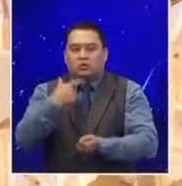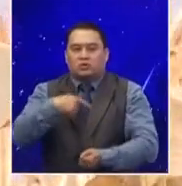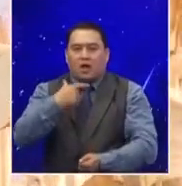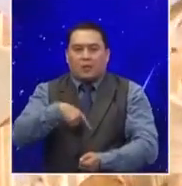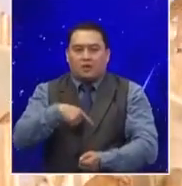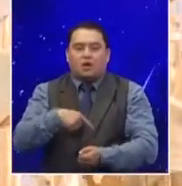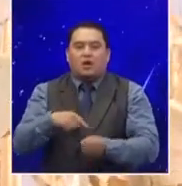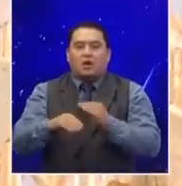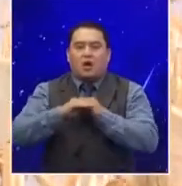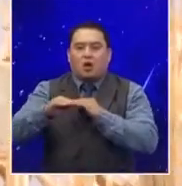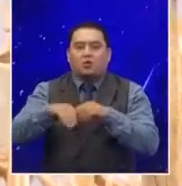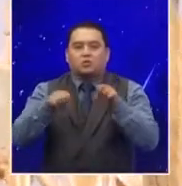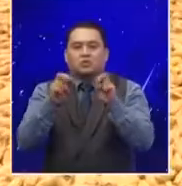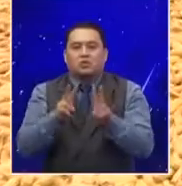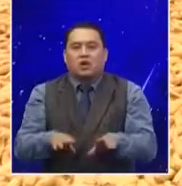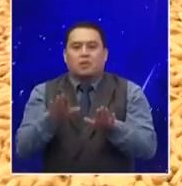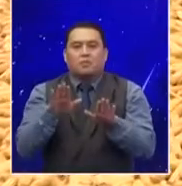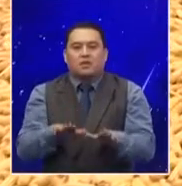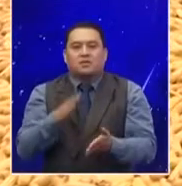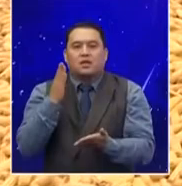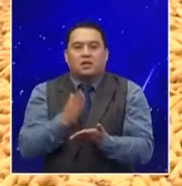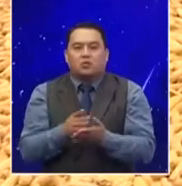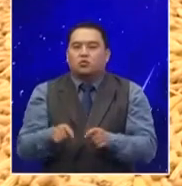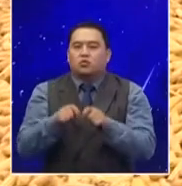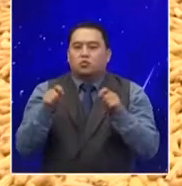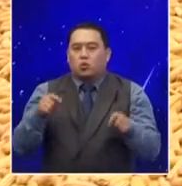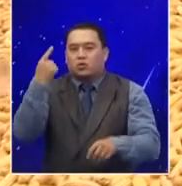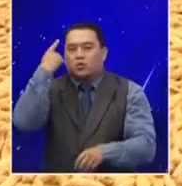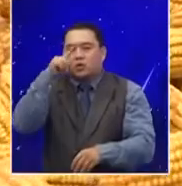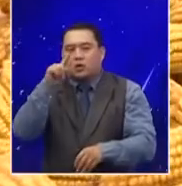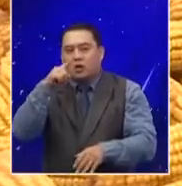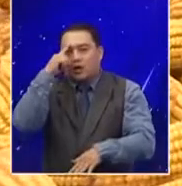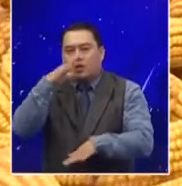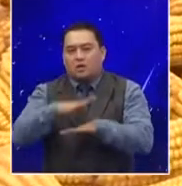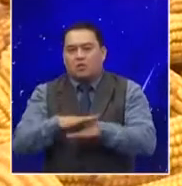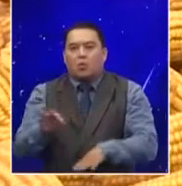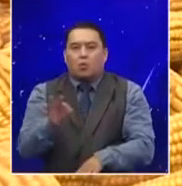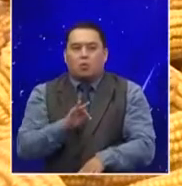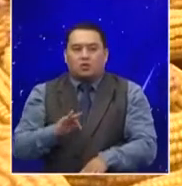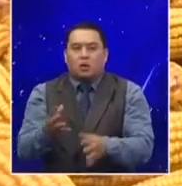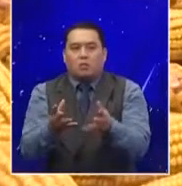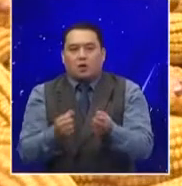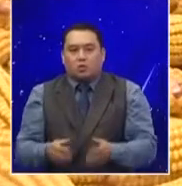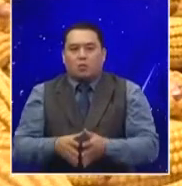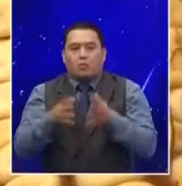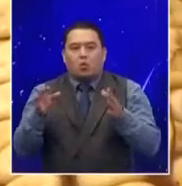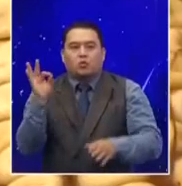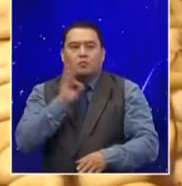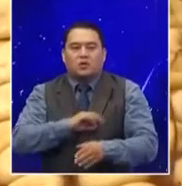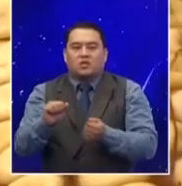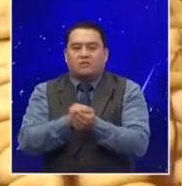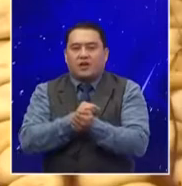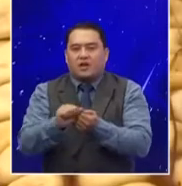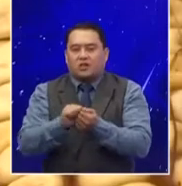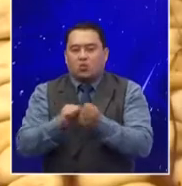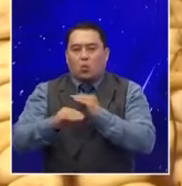Благо для этого отведено специальное место, когда-то созданное по инициативе Акима области. Для получения большей прибыли высушенный